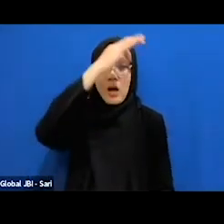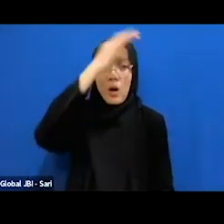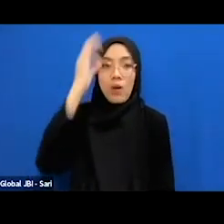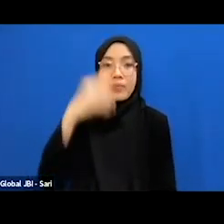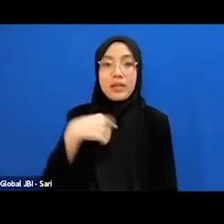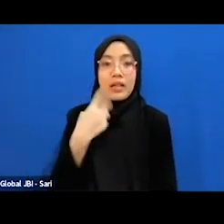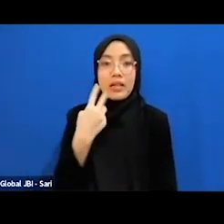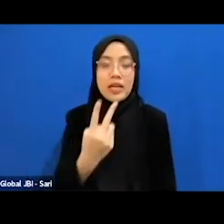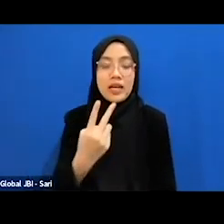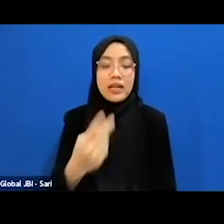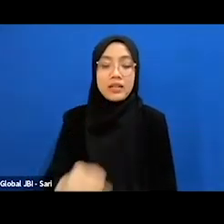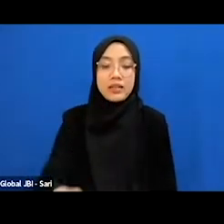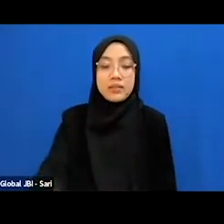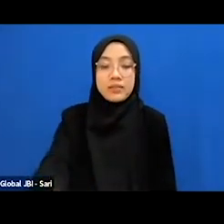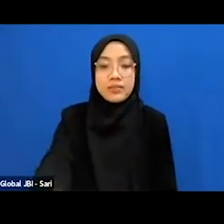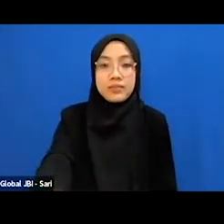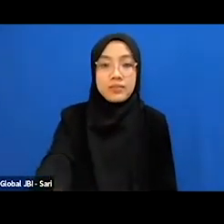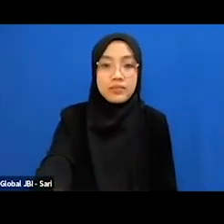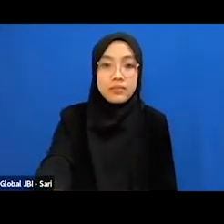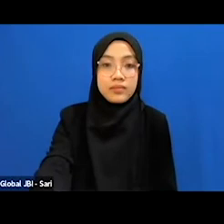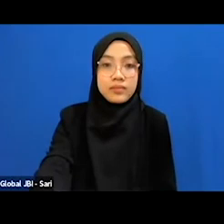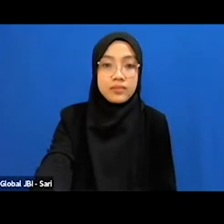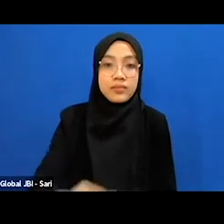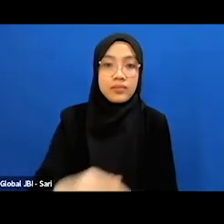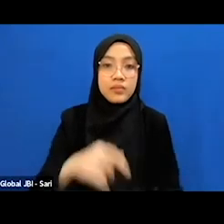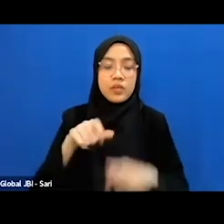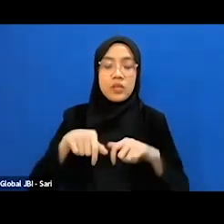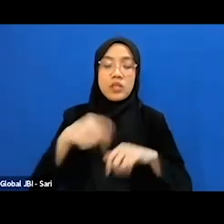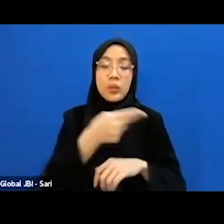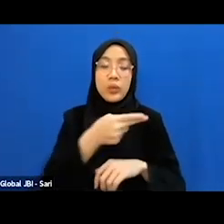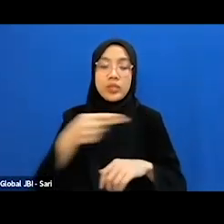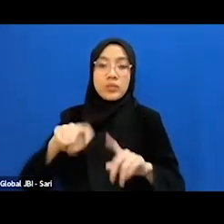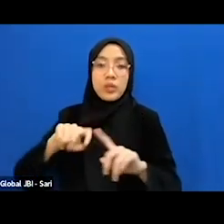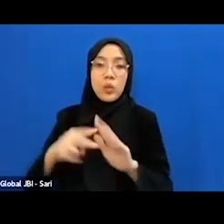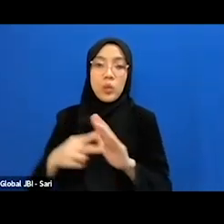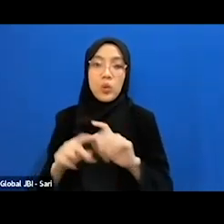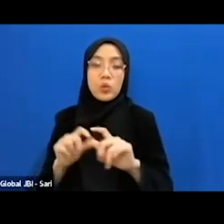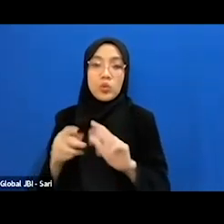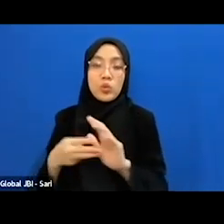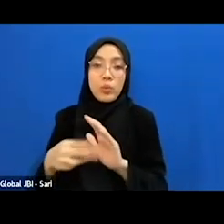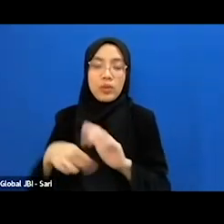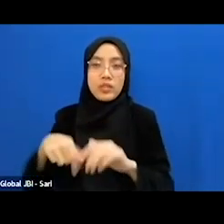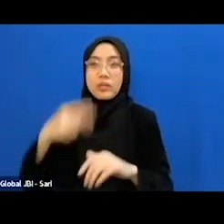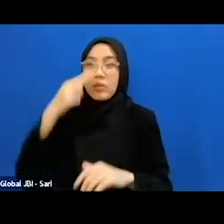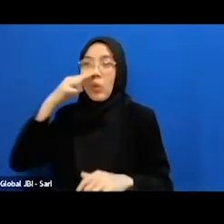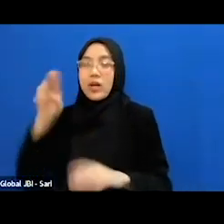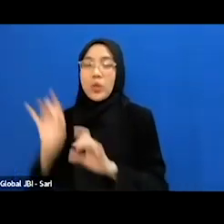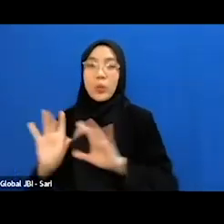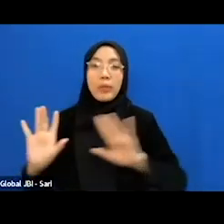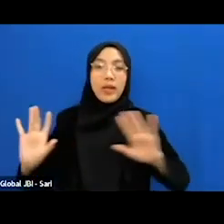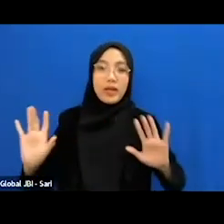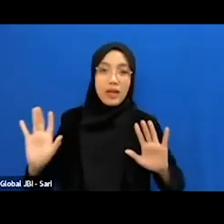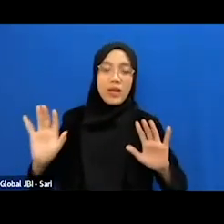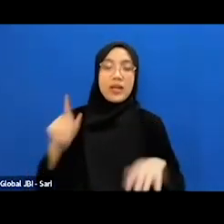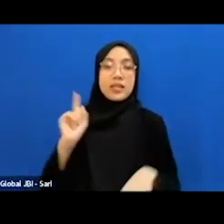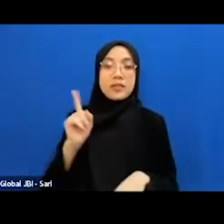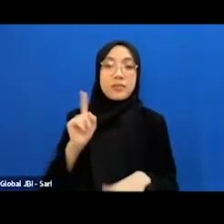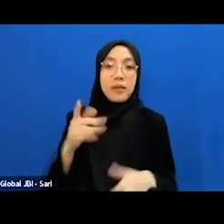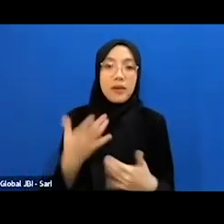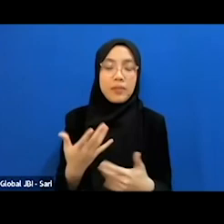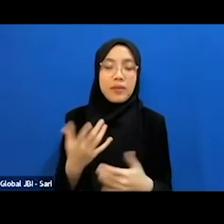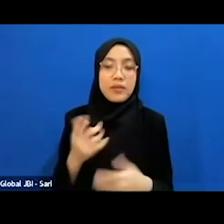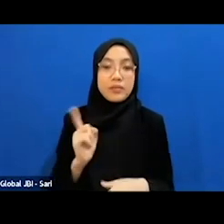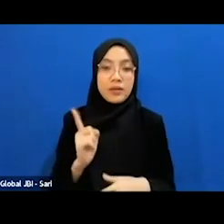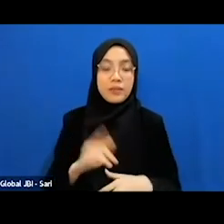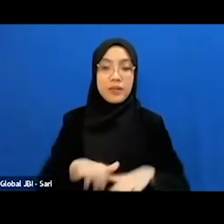dari State of Mind untuk konsumen di Indonesia mungkin berbeda dengan apa yang ada di luar negeri itu karena eh